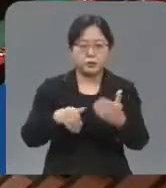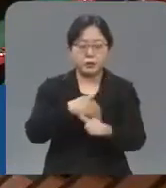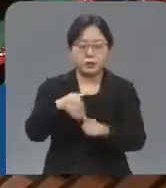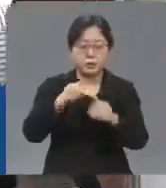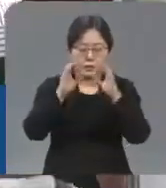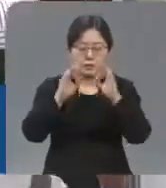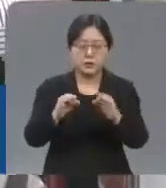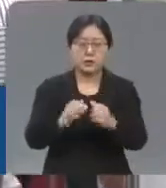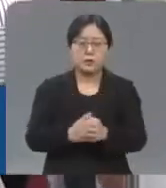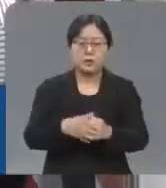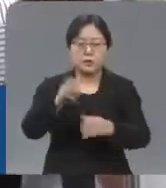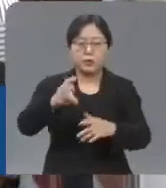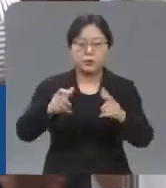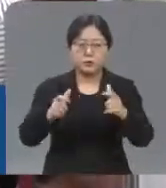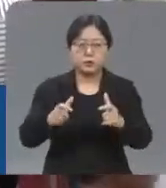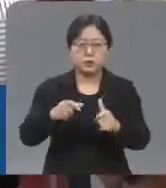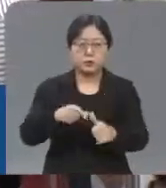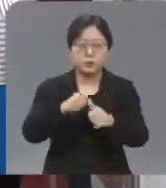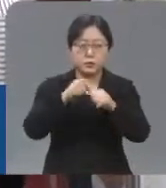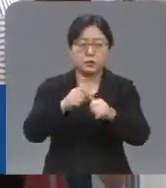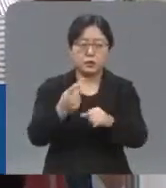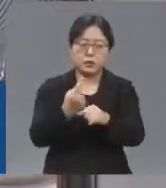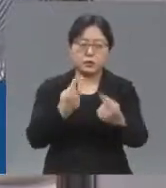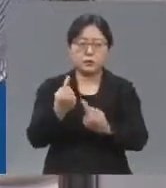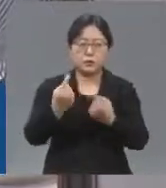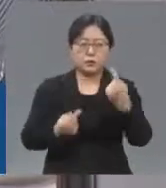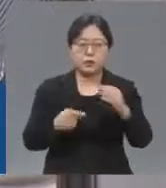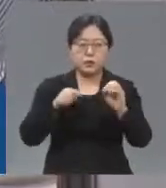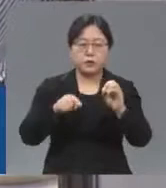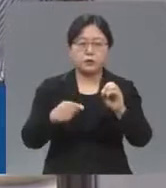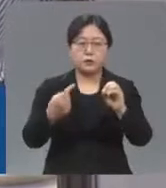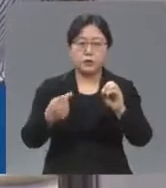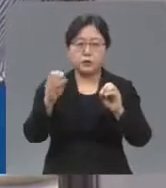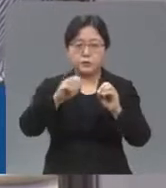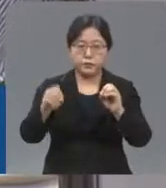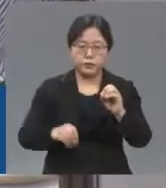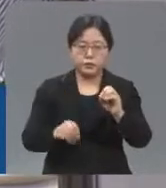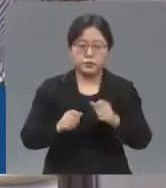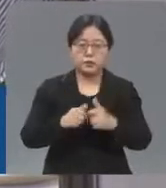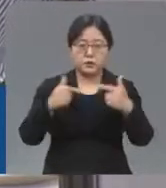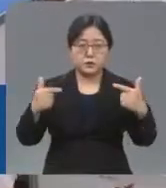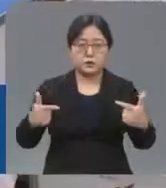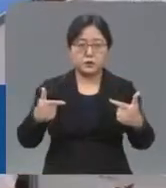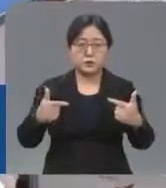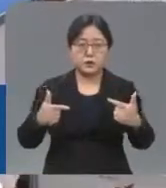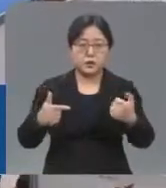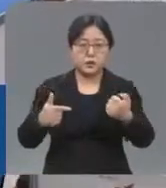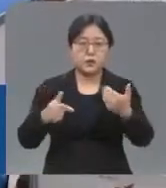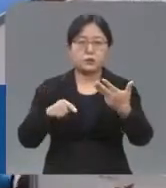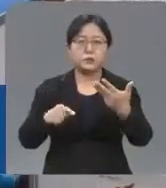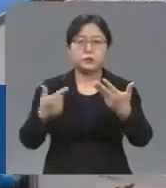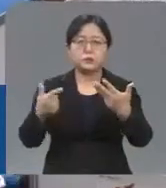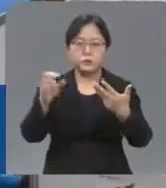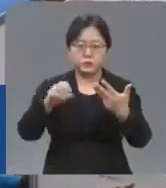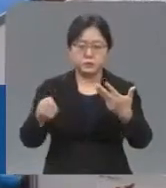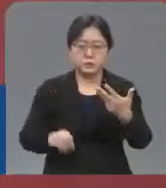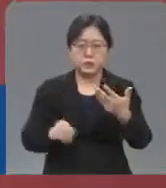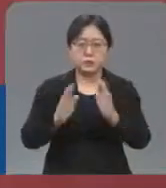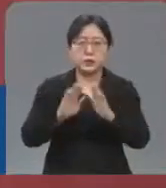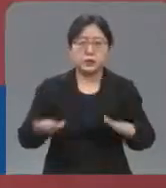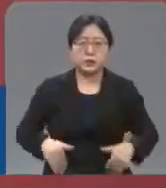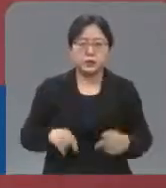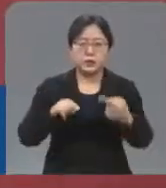보면 광주 지역의 고용률은 지난해 같은 기간보다 0.1%포인트 증가한 58.6%,